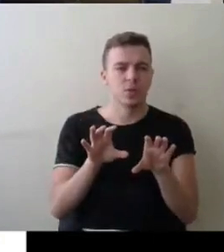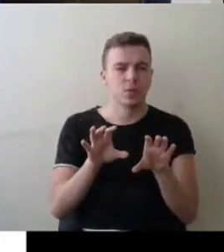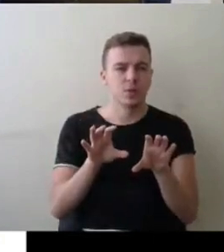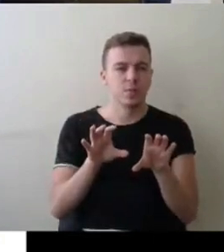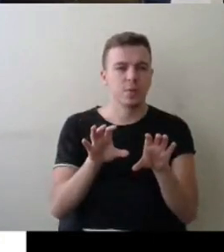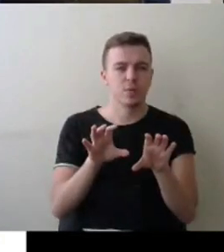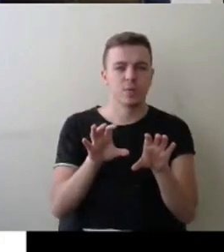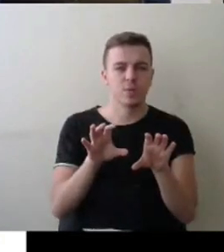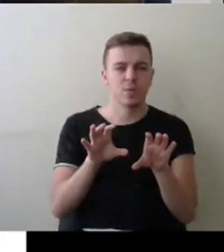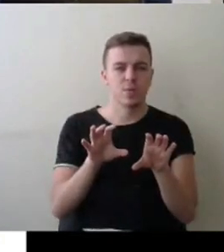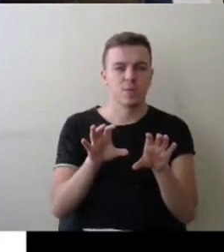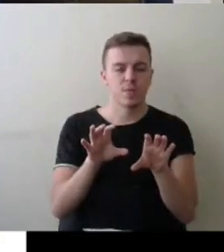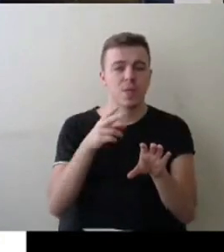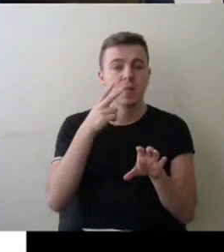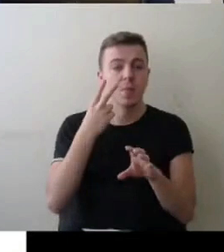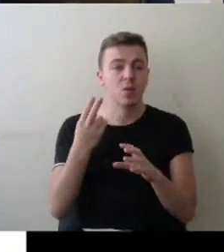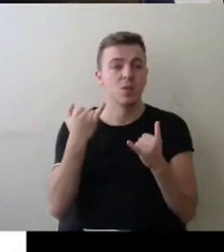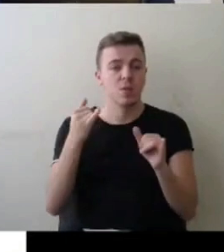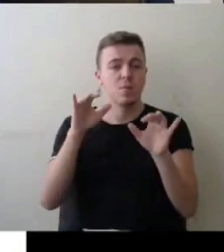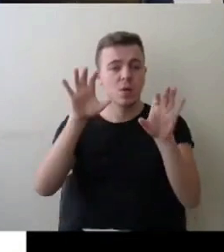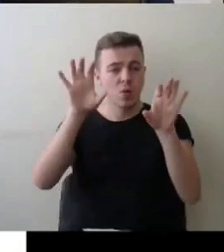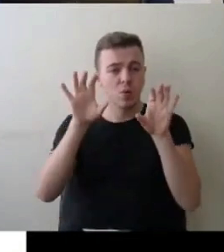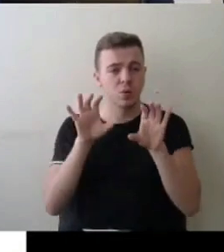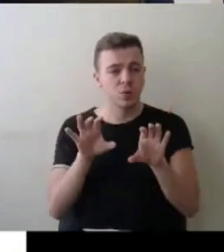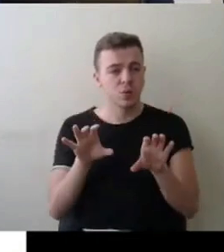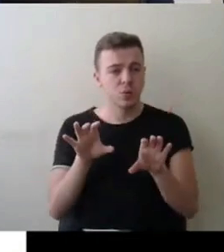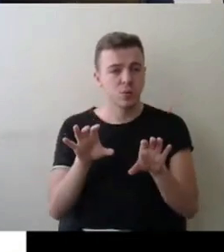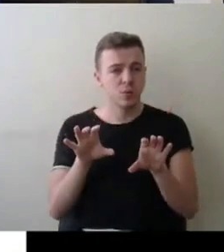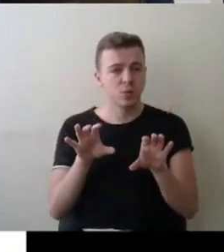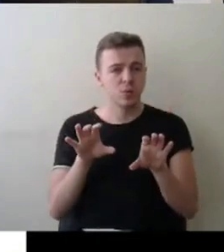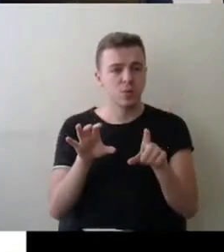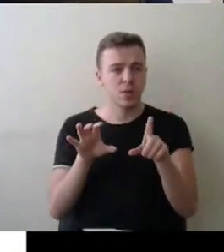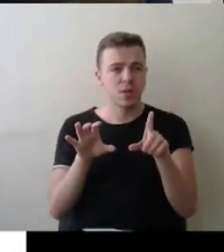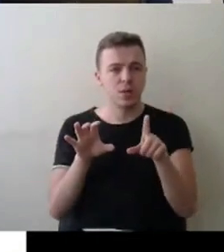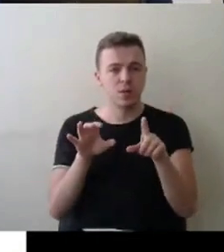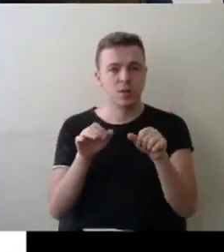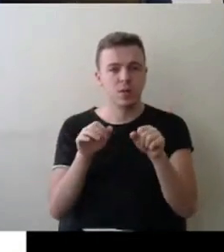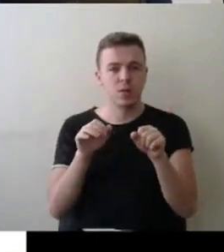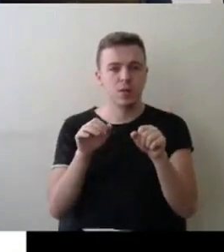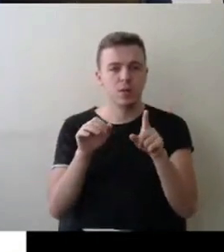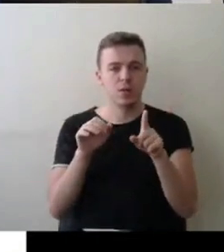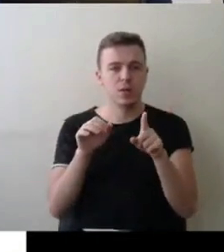Matot, konstitucija neprivalo visko detaliai reguliuoti, tada